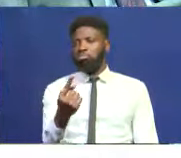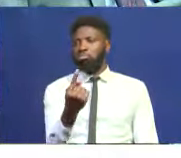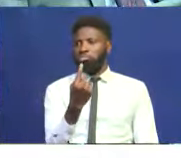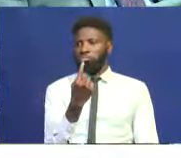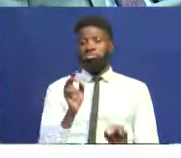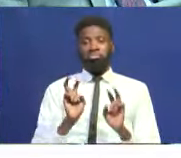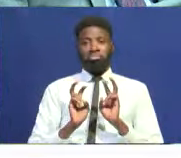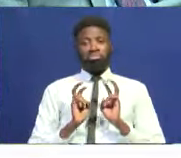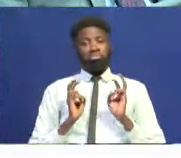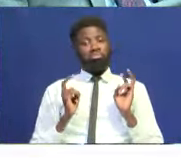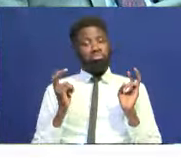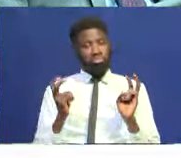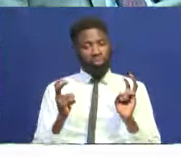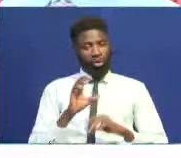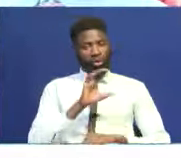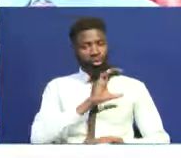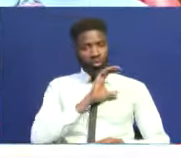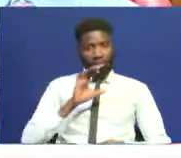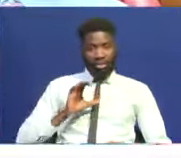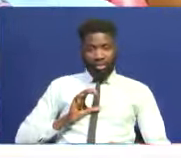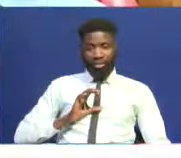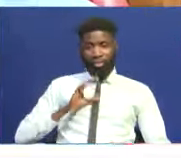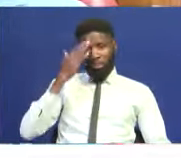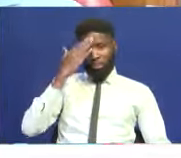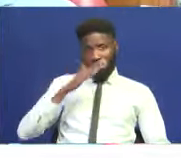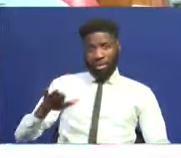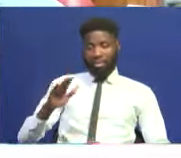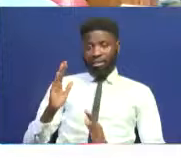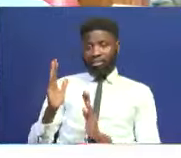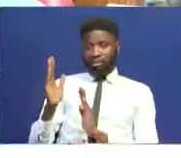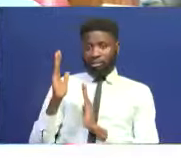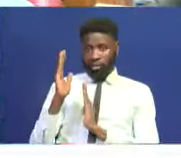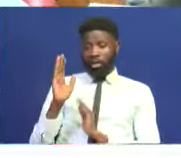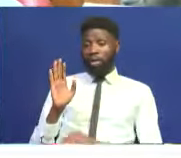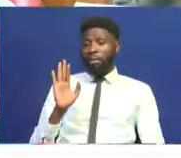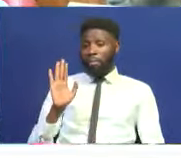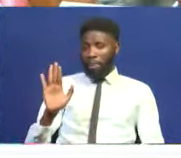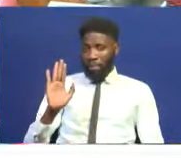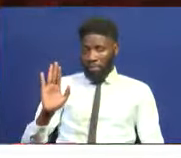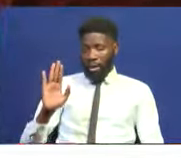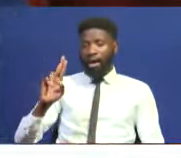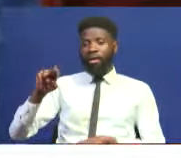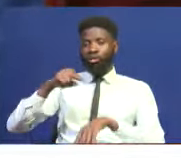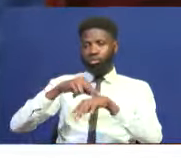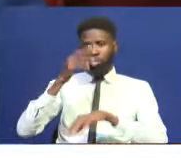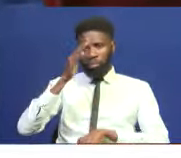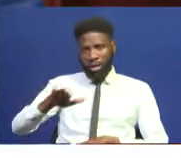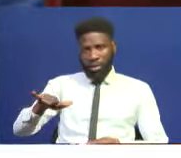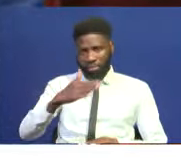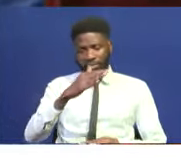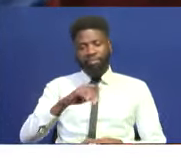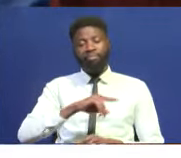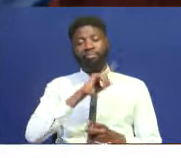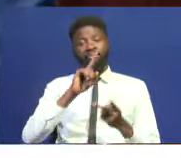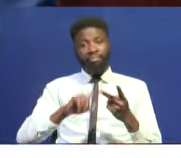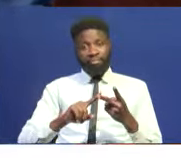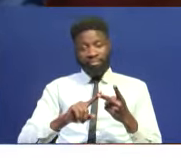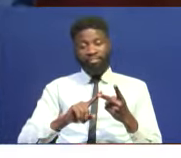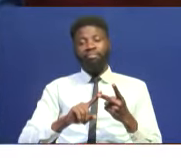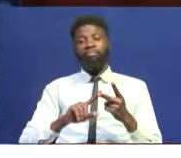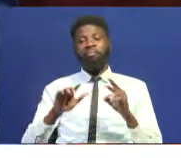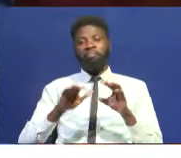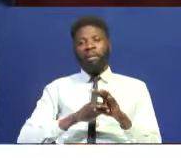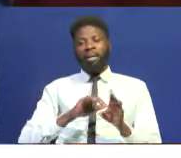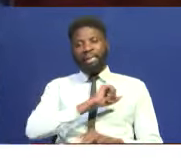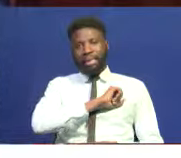la kitaifa na kamati ya usalama, ulinzi na uhusiano wa kigeni ya bunge la seneti ili kujitetea iwapo